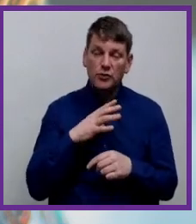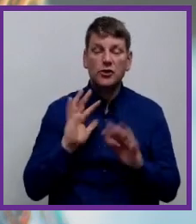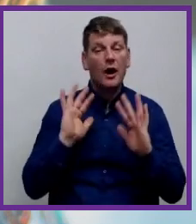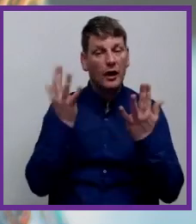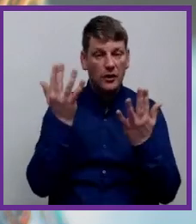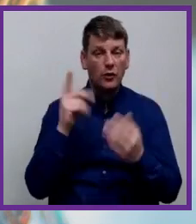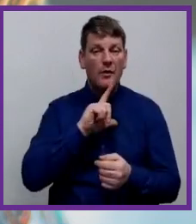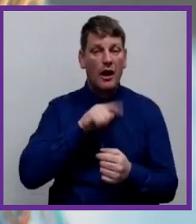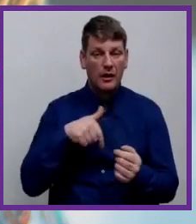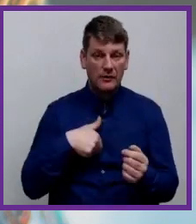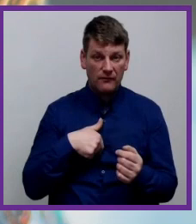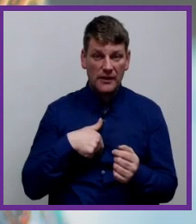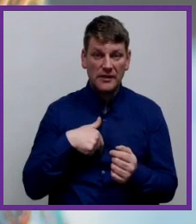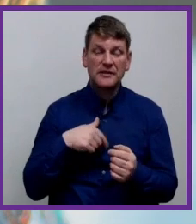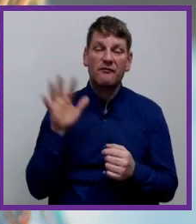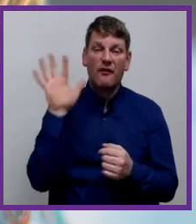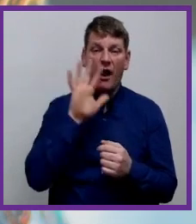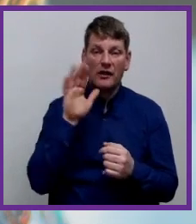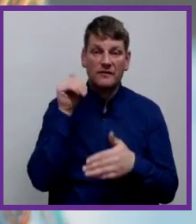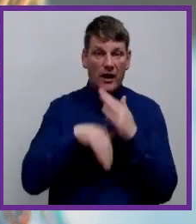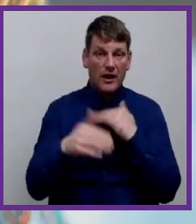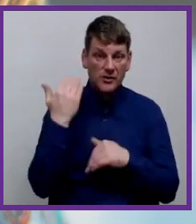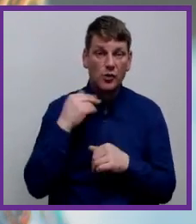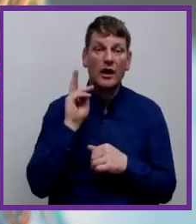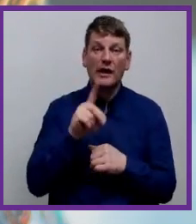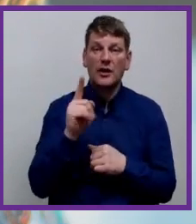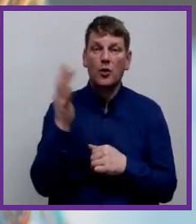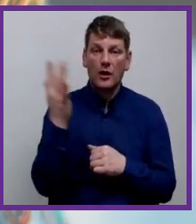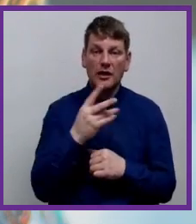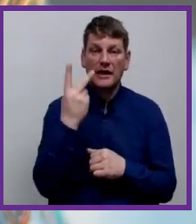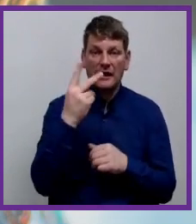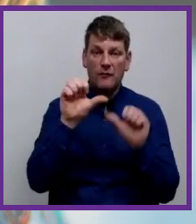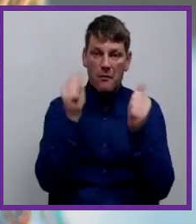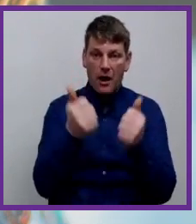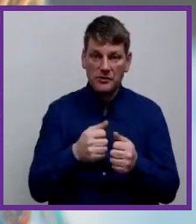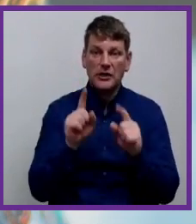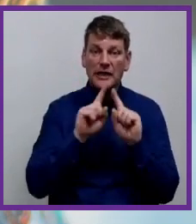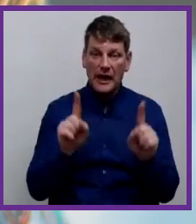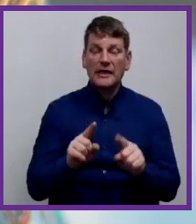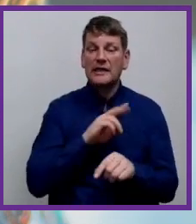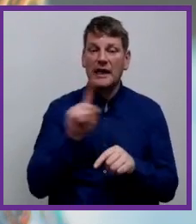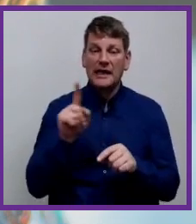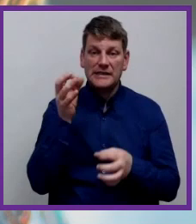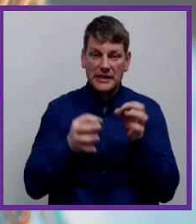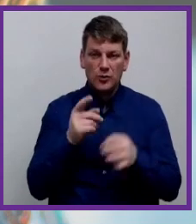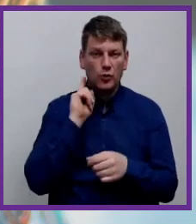gadījumi Latvijas valsts vēsturē, kad ir nonākuši divi mākslinieku lietas līdz tiesai. Proti, tas